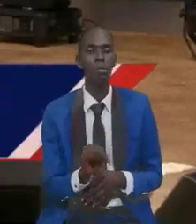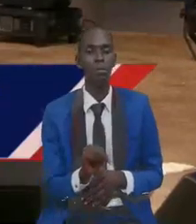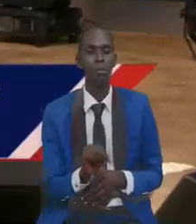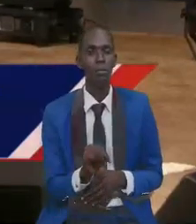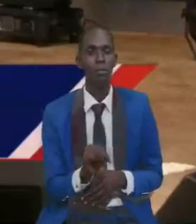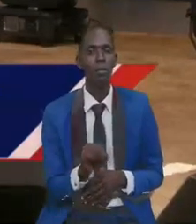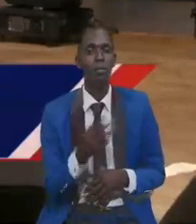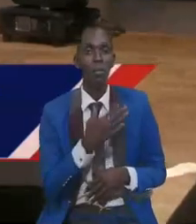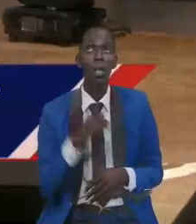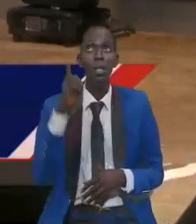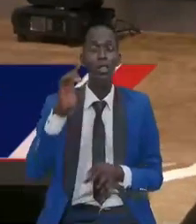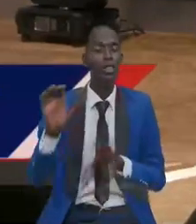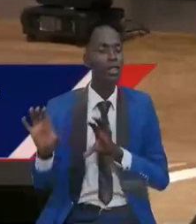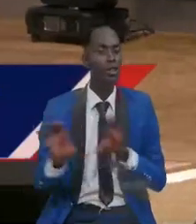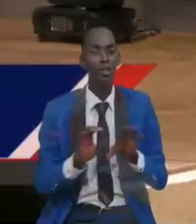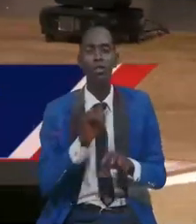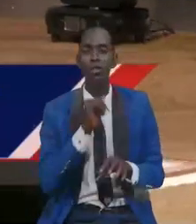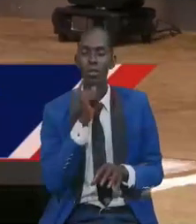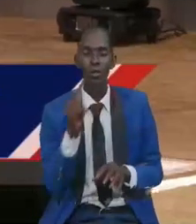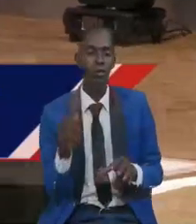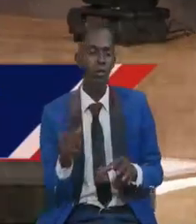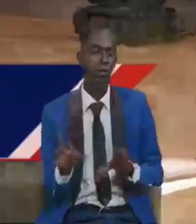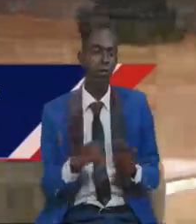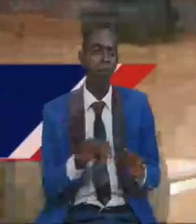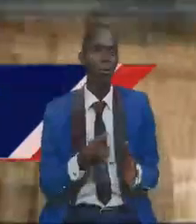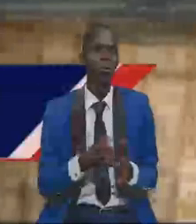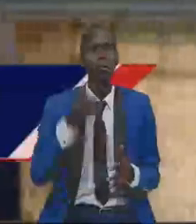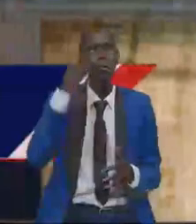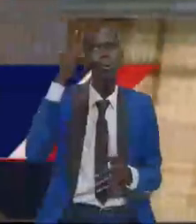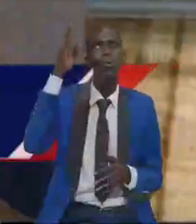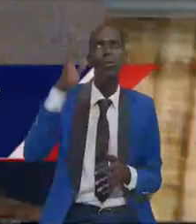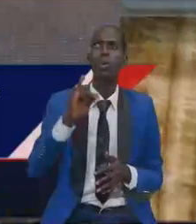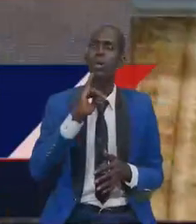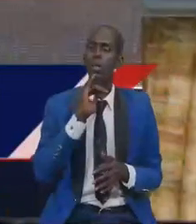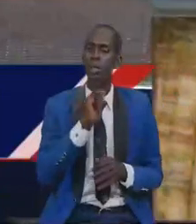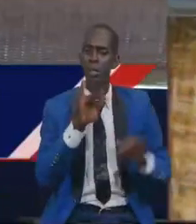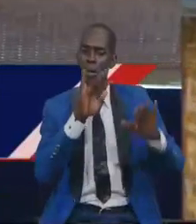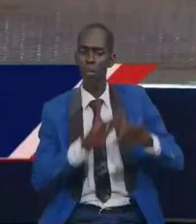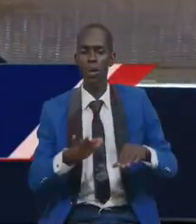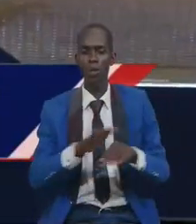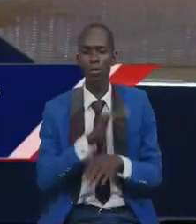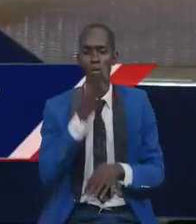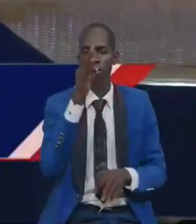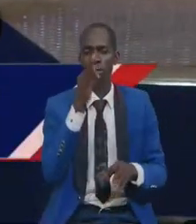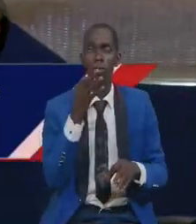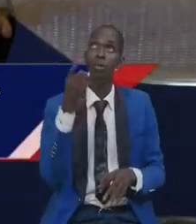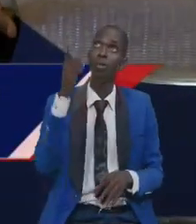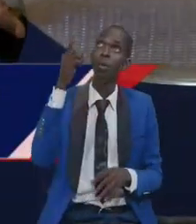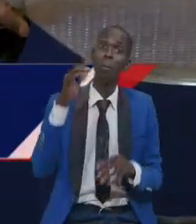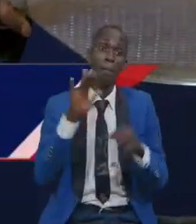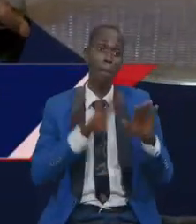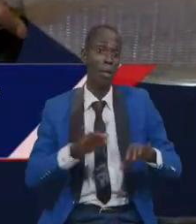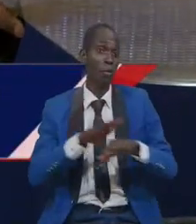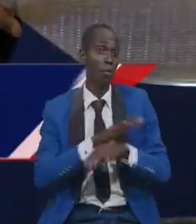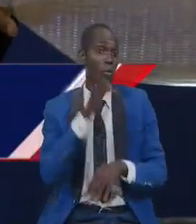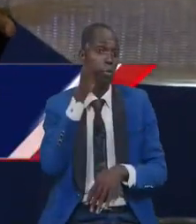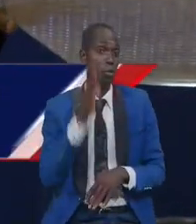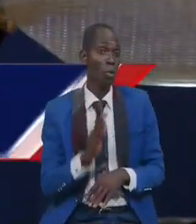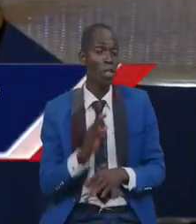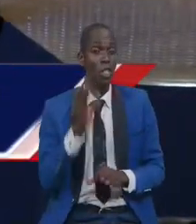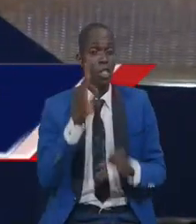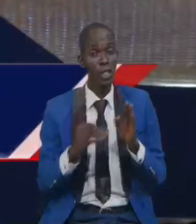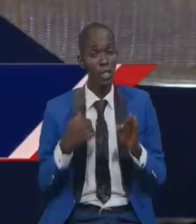pas. Dieu est un Dieu de miséricorde. Si nous nous repentons, si nous nous détournons, si nous revenons à lui et nous disons,